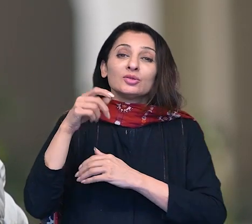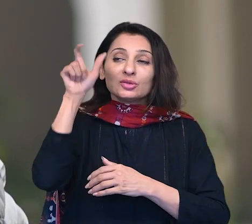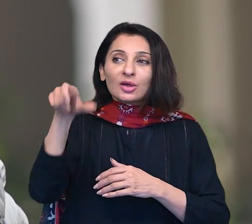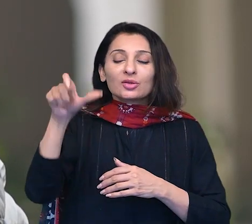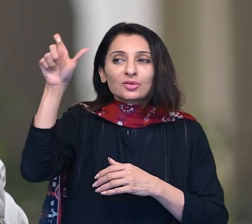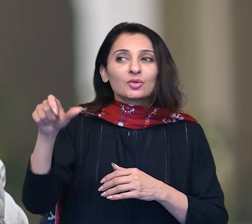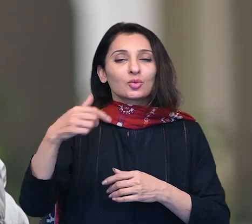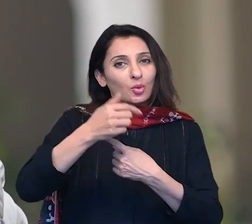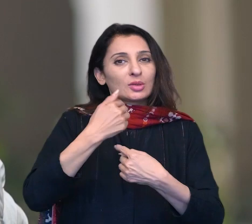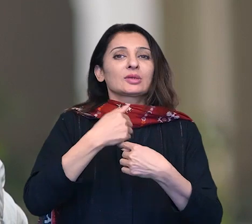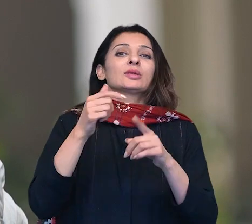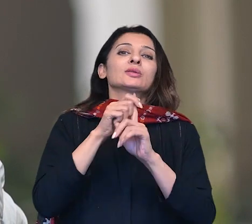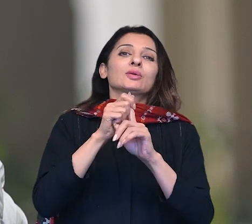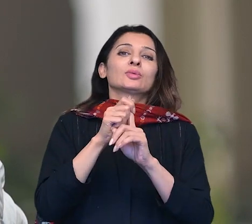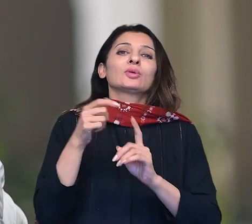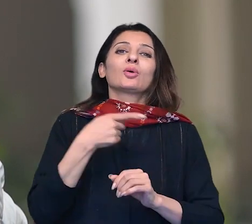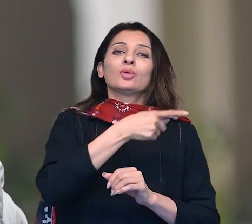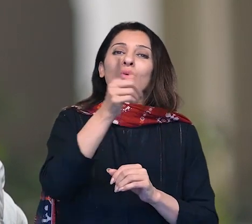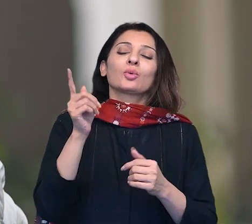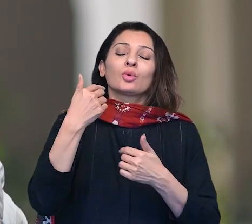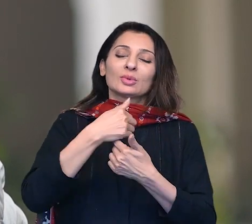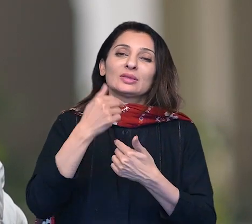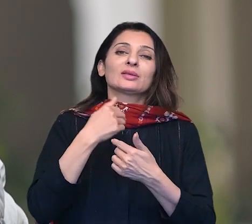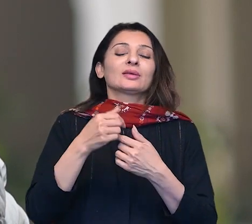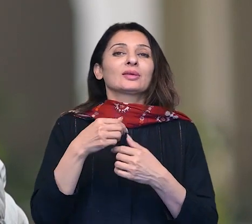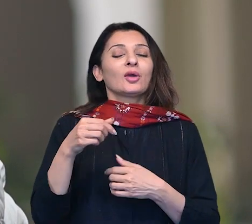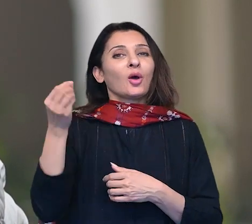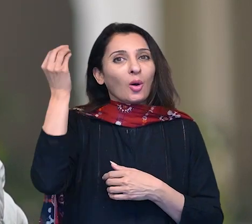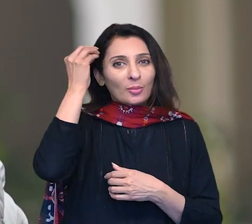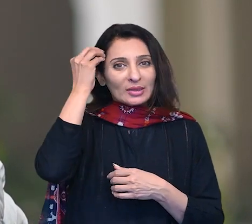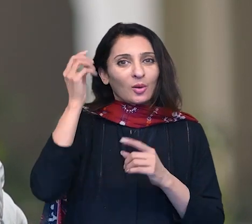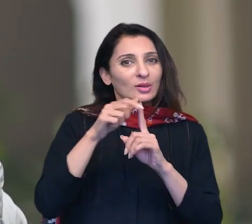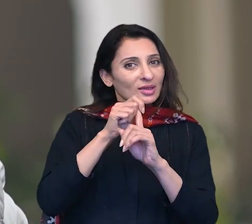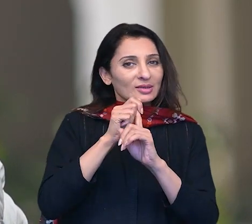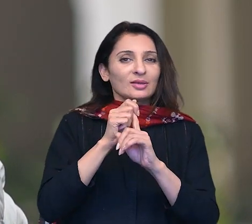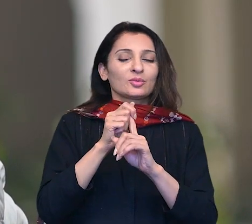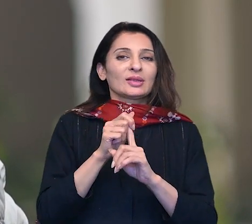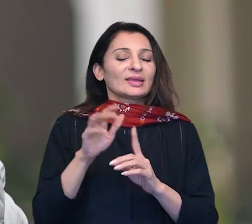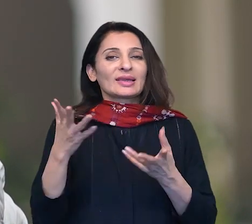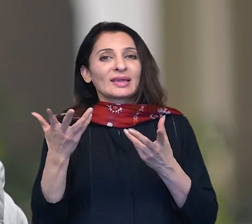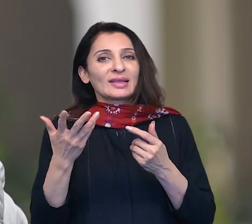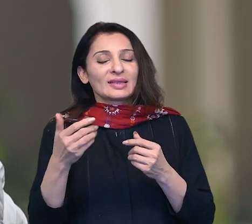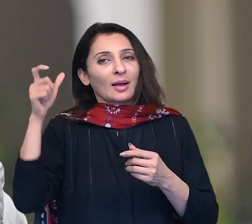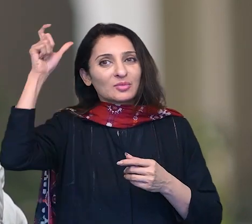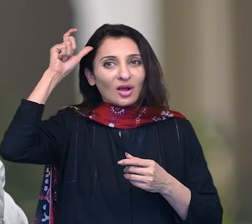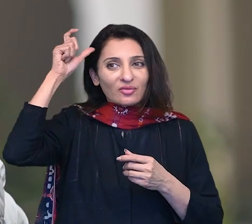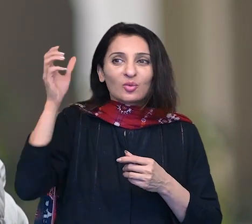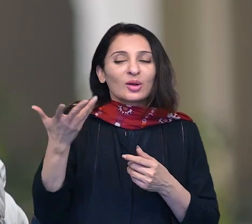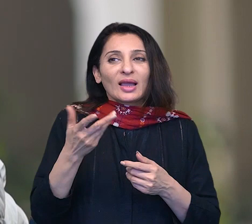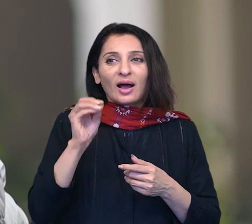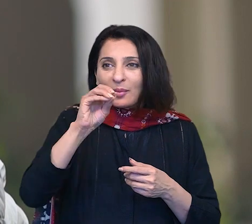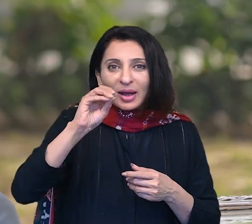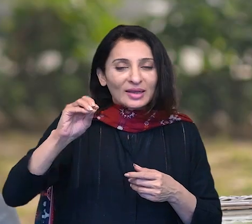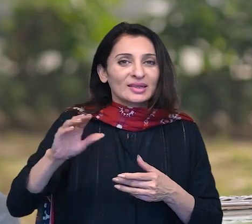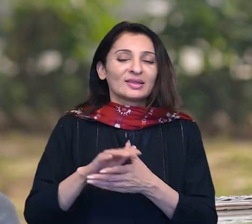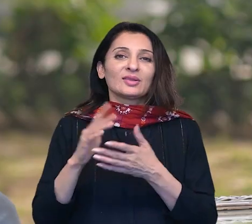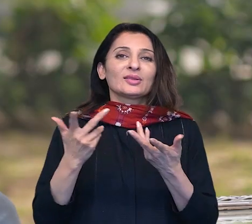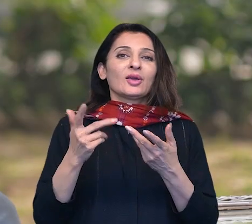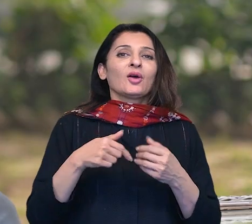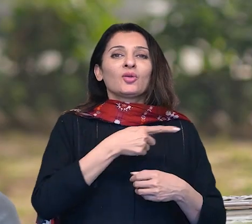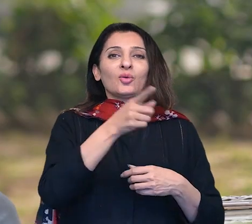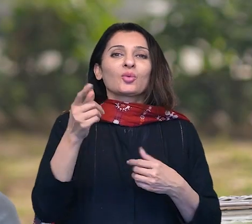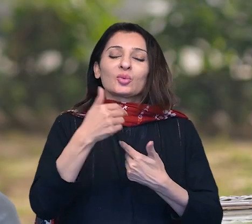وہ آئی تھنک ینگسٹرس کو سیکھنا چاہیے اور پتہ ہونا چاہیے کہ کیسی فیڈ ہم ڈالتے ہیں، اور